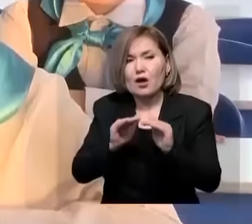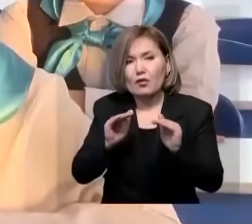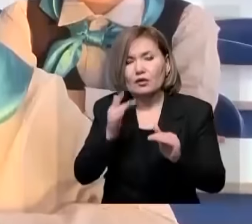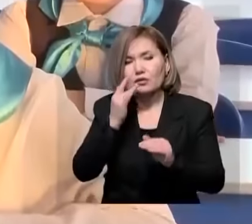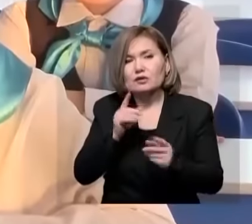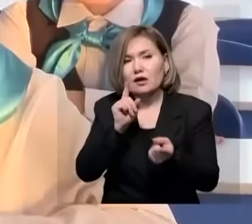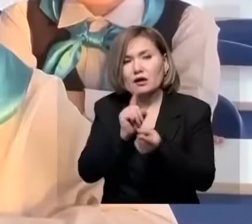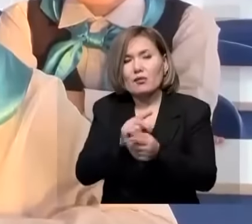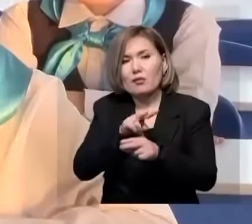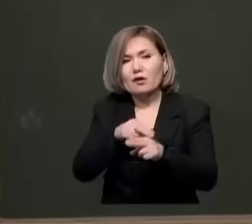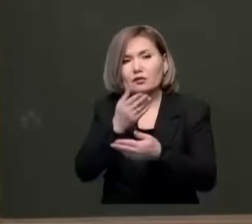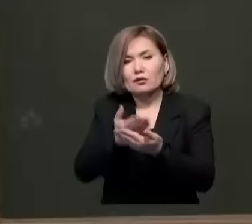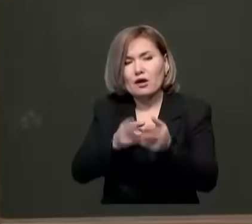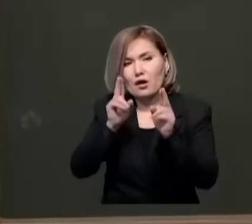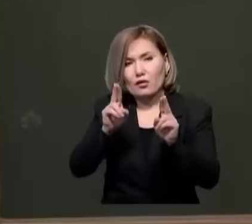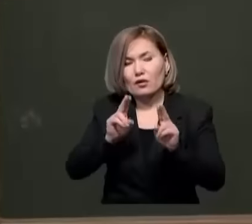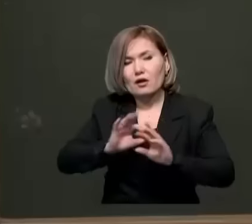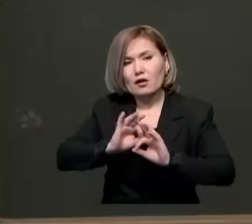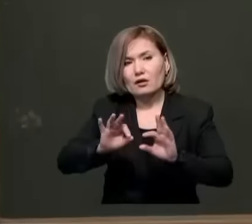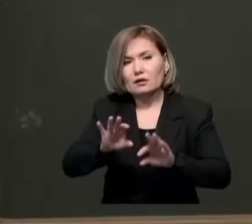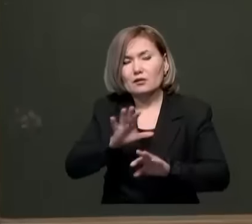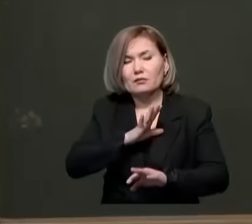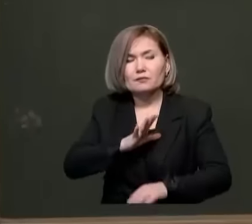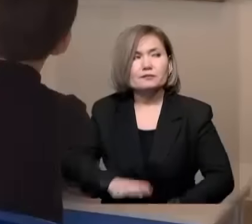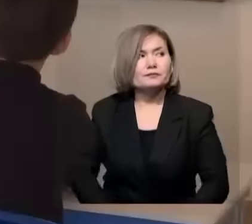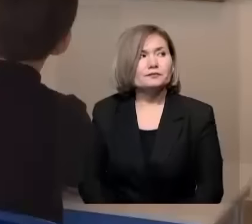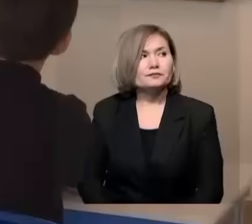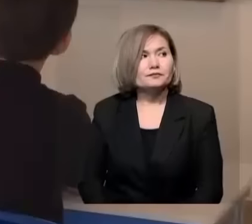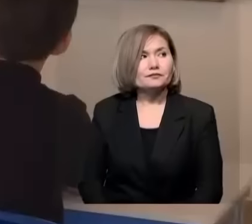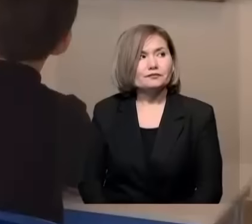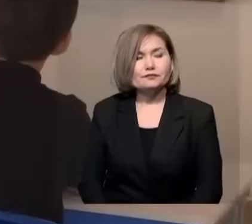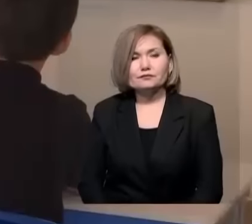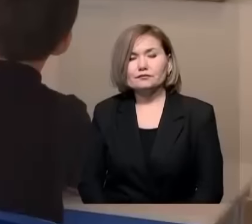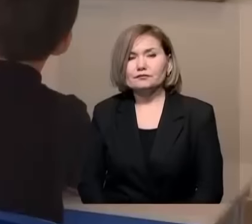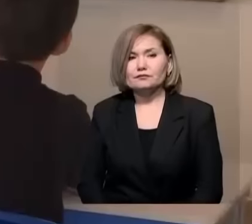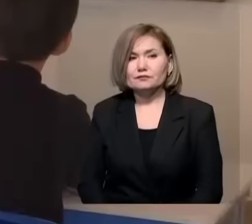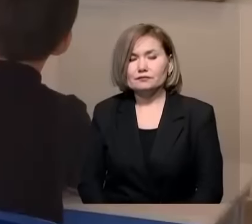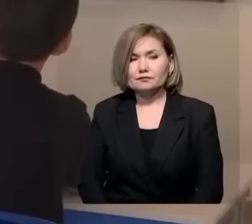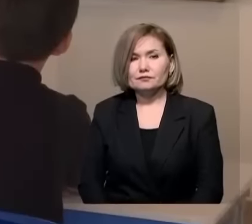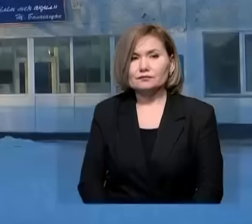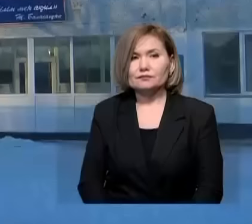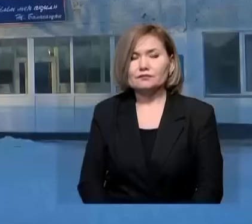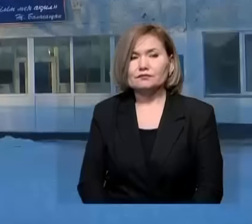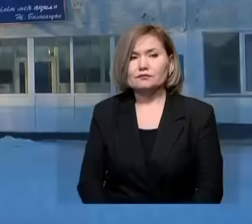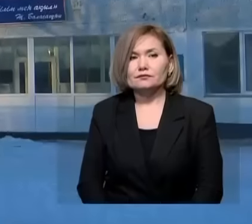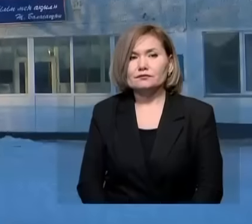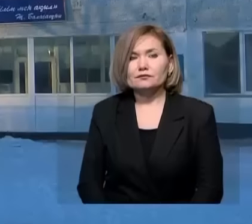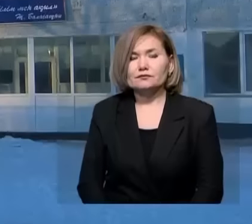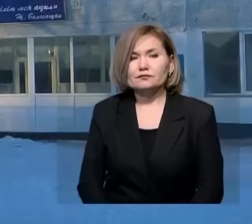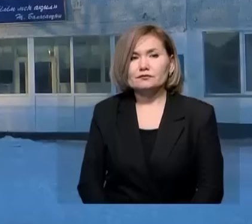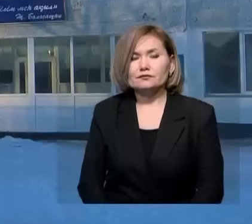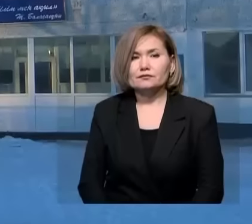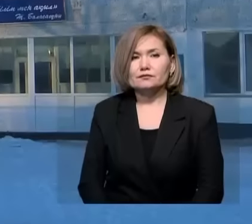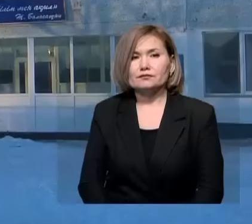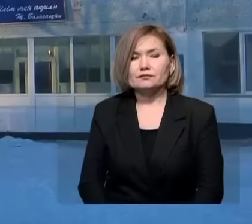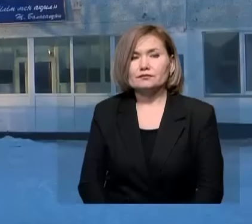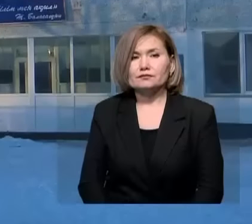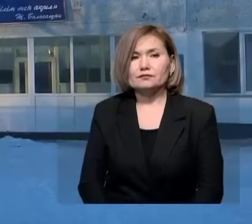кездесуінде көтерілетін басты тақырыптың бірі осы. Елдос Кәкенов, Нұрдәулет Амакешев, Гүлшахира Серікбаева, 24 кезет, Ұлытау